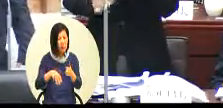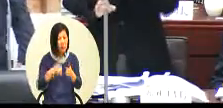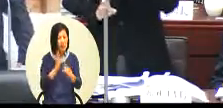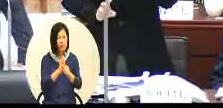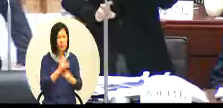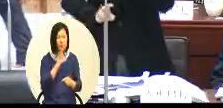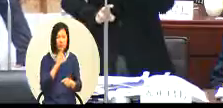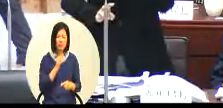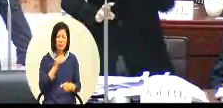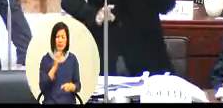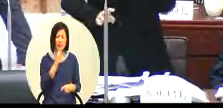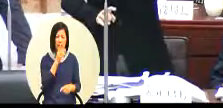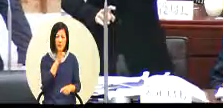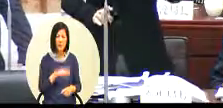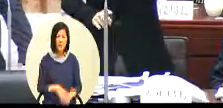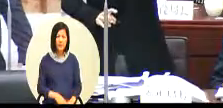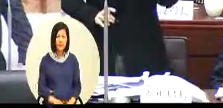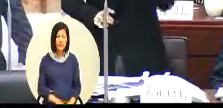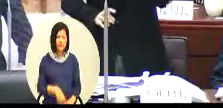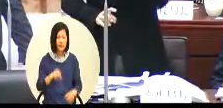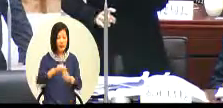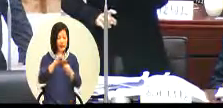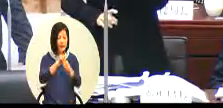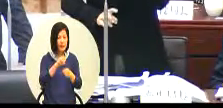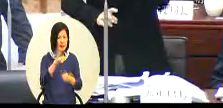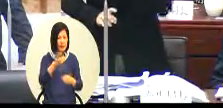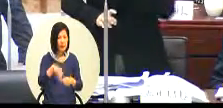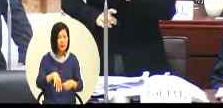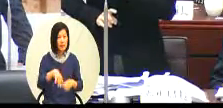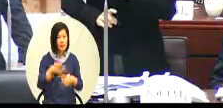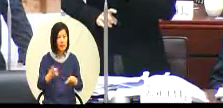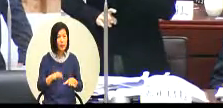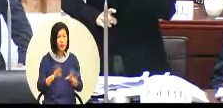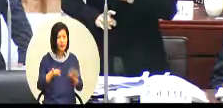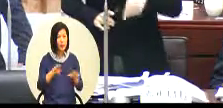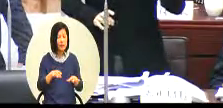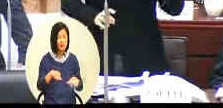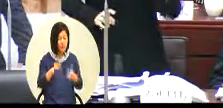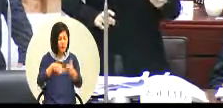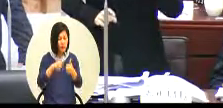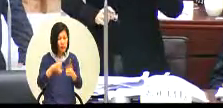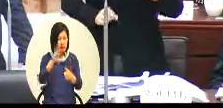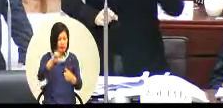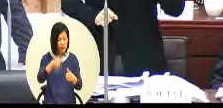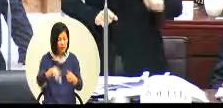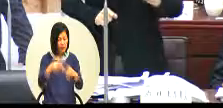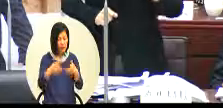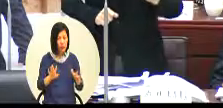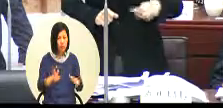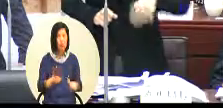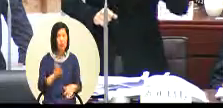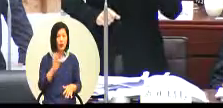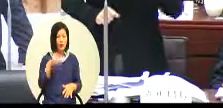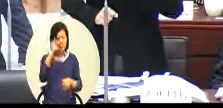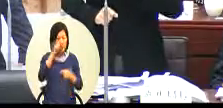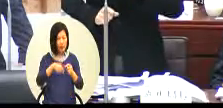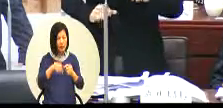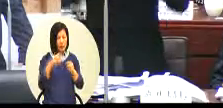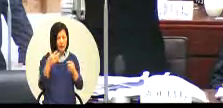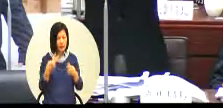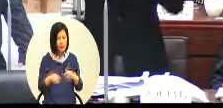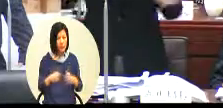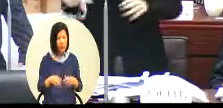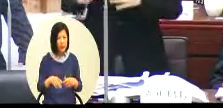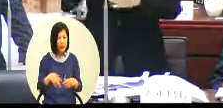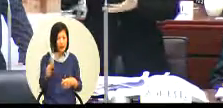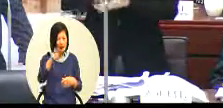们增加了4000多，我们今年已经训练了1000多了，然后明年我们预计还有1000多个